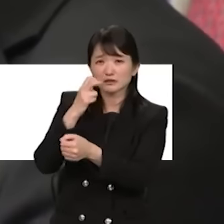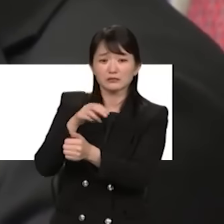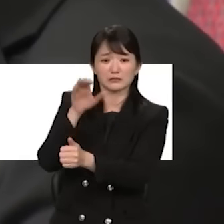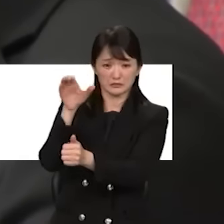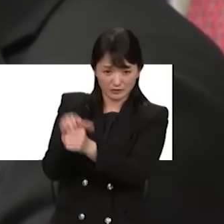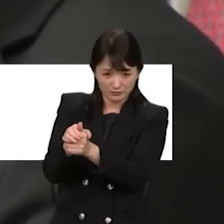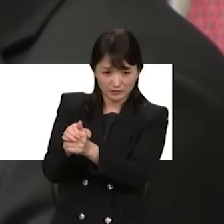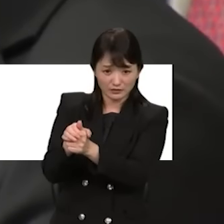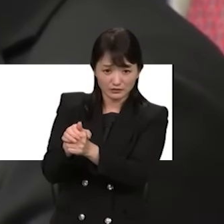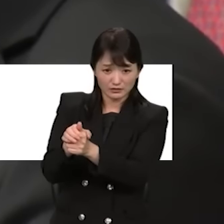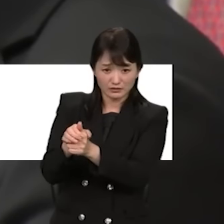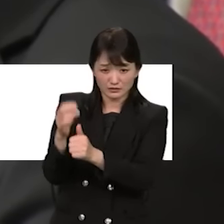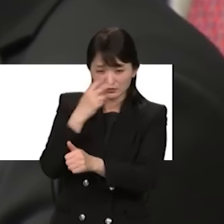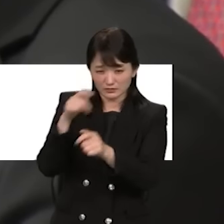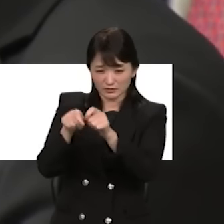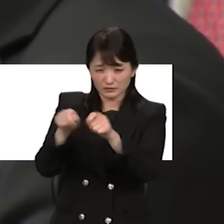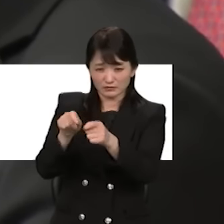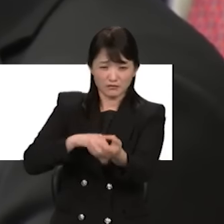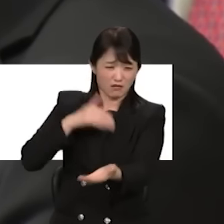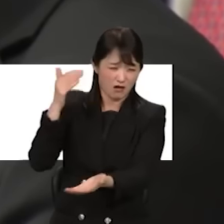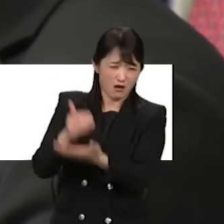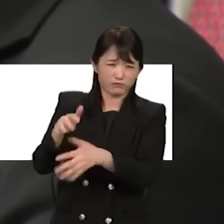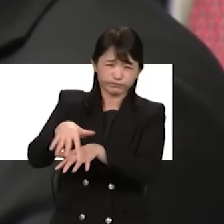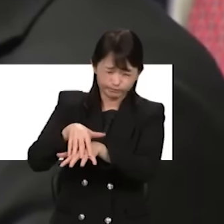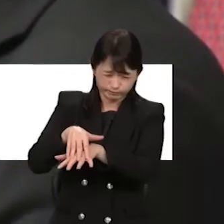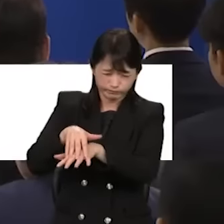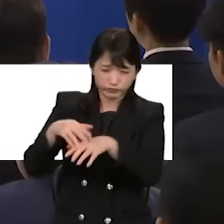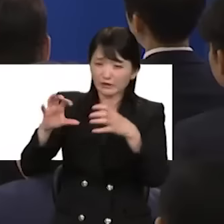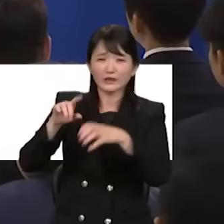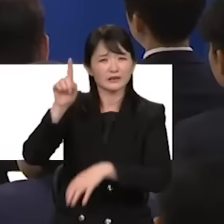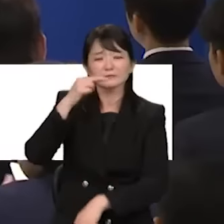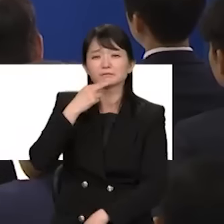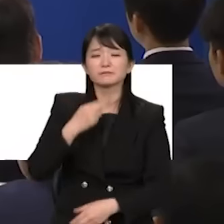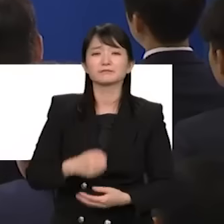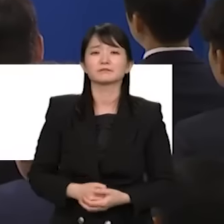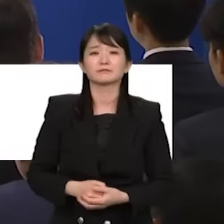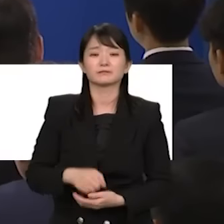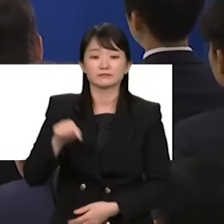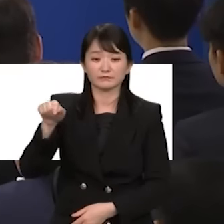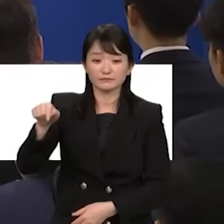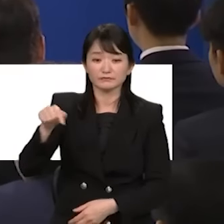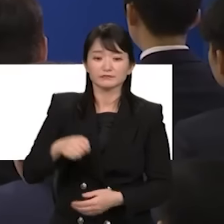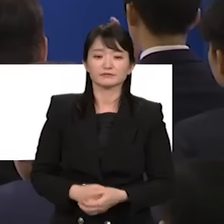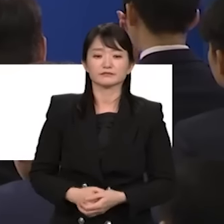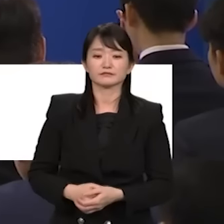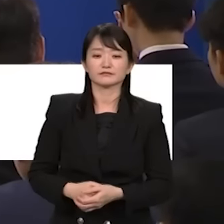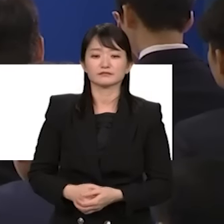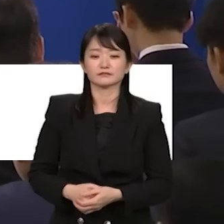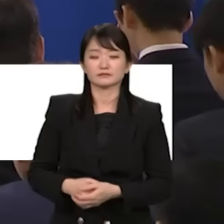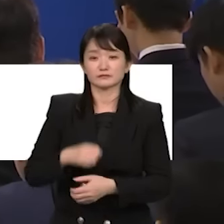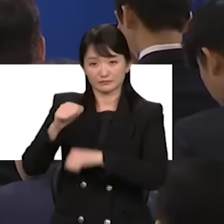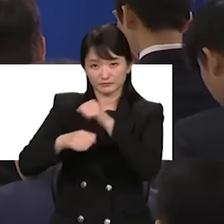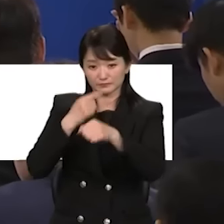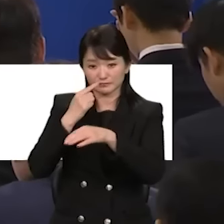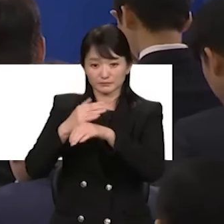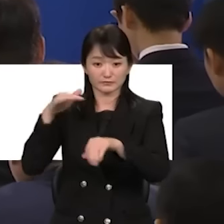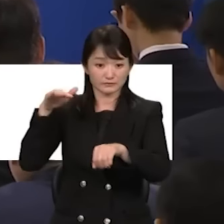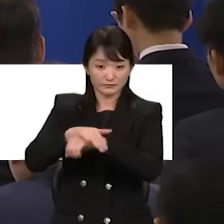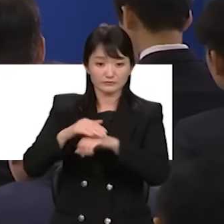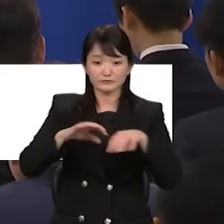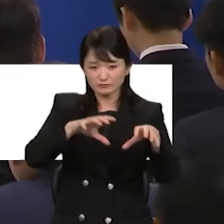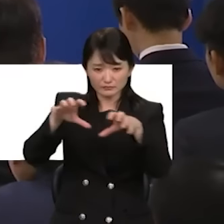임명하고 방대한 수사팀을 꾸리는 나라는 없습니다. 그거는 명백히 자유민주주의